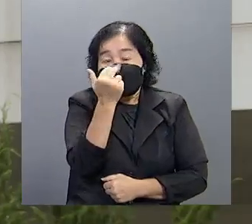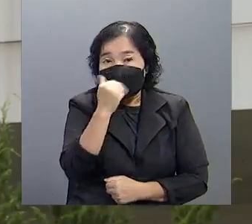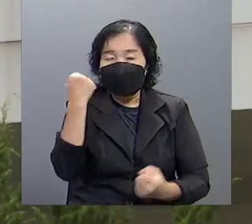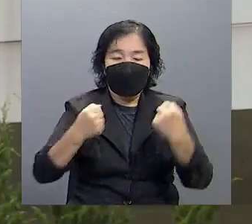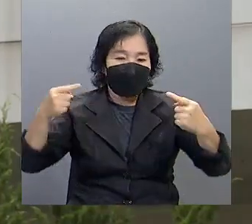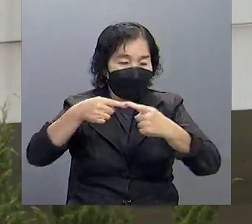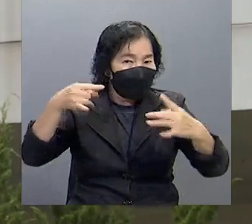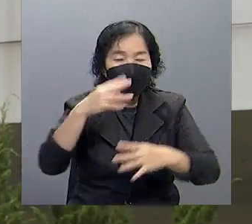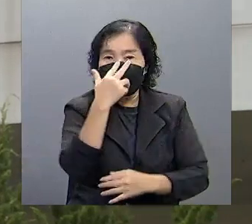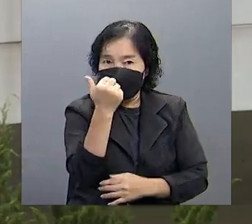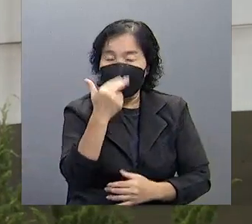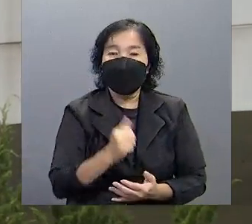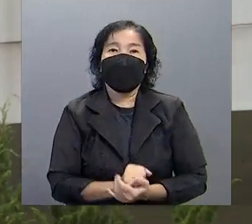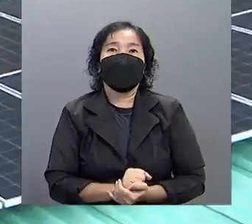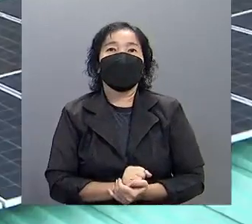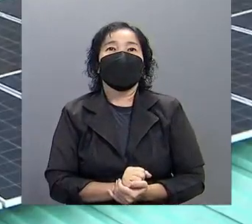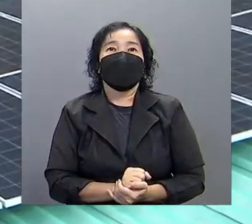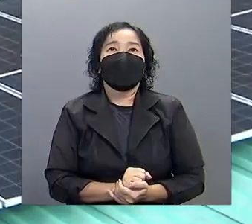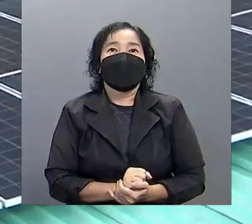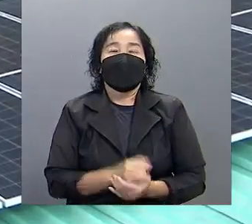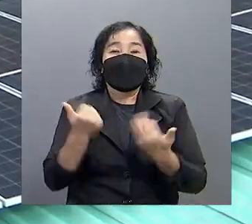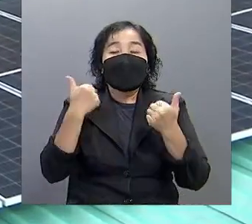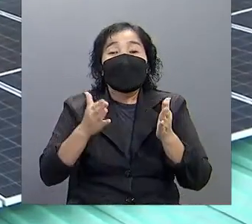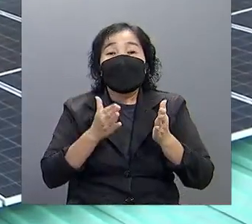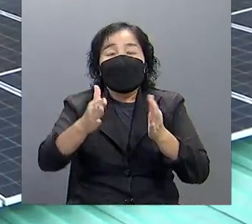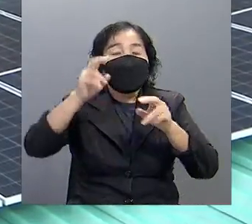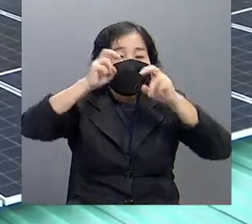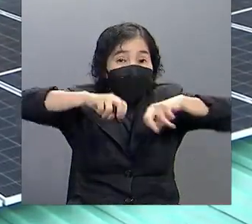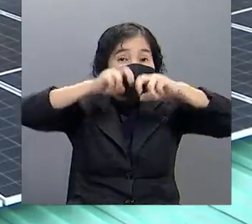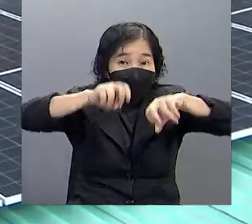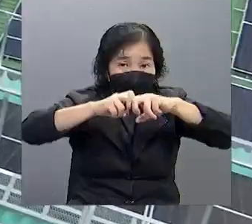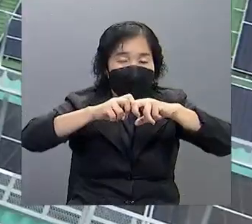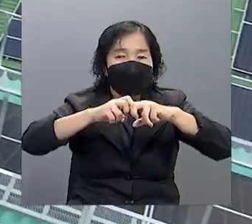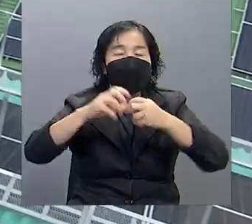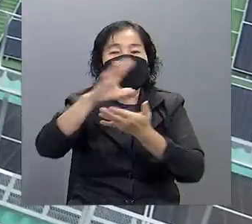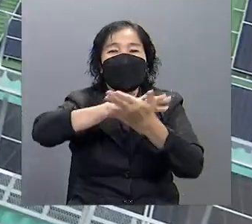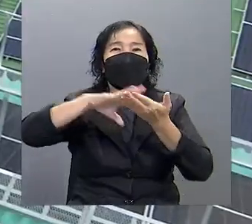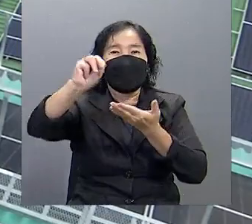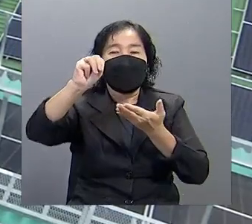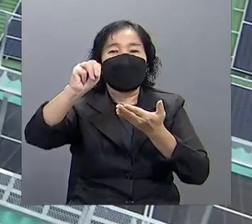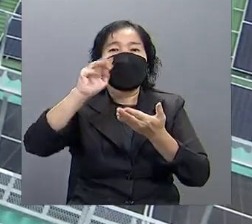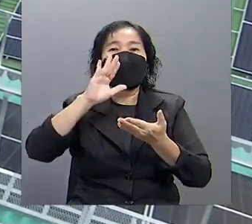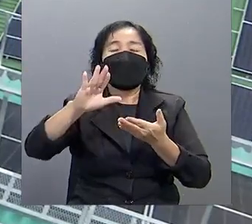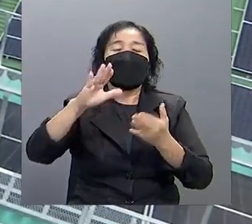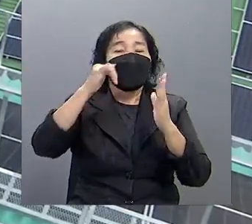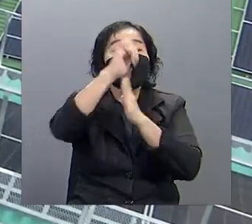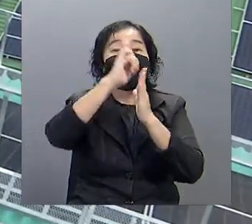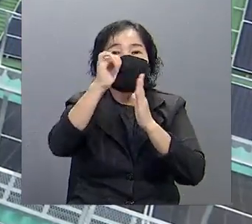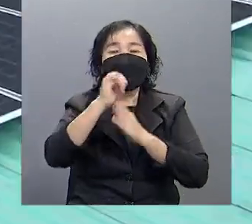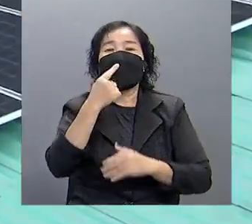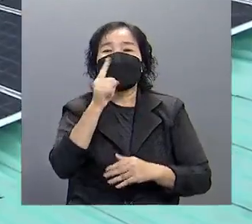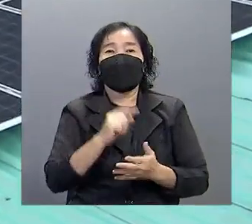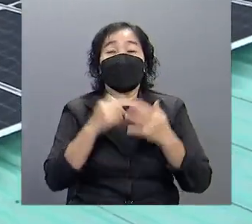รองคณบดีฝ่ายวิจัยและบริการวิชาการวิทยาลัยพลังงานทดแทนมหาวิทยาลัยแม่โจ้บอกว่าผู้ใช้พลังงาน